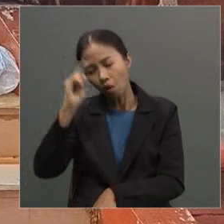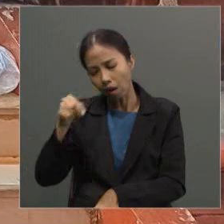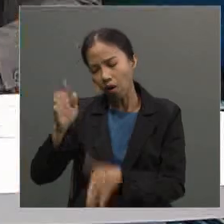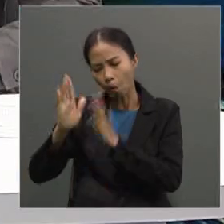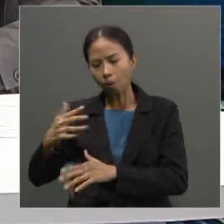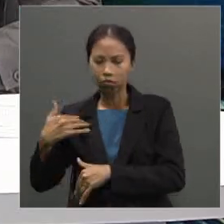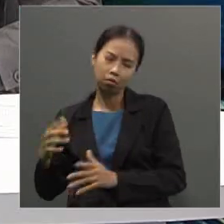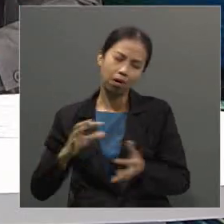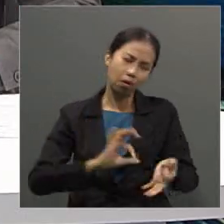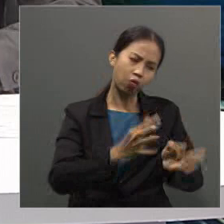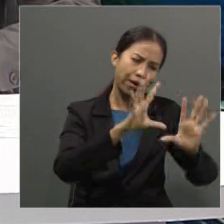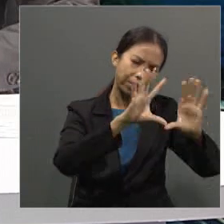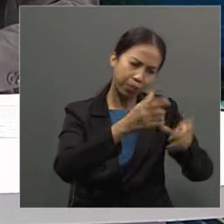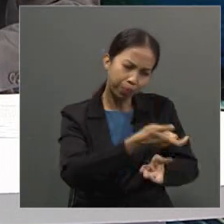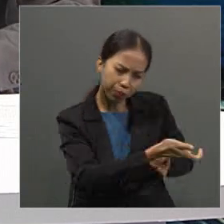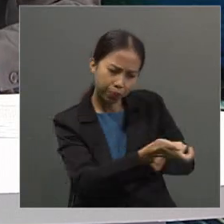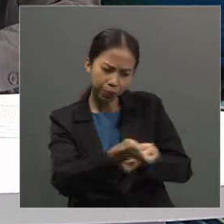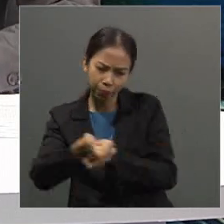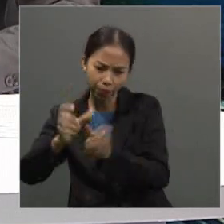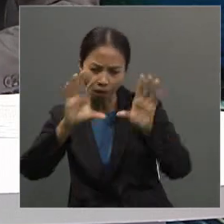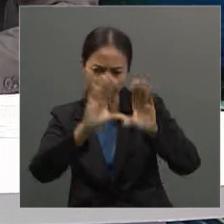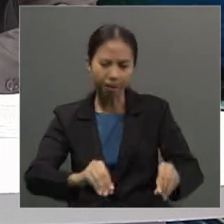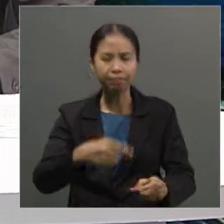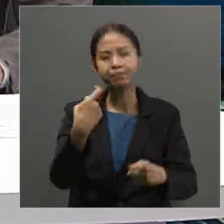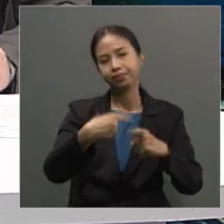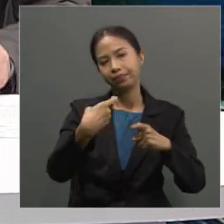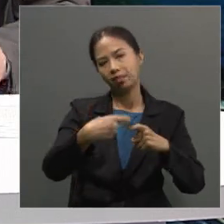จะดับกันได้เนี่ยใช้เวลากันอยู่หลายวันทีเดียวนะคะโหมันลามไงเนาะใช่ค่ะ